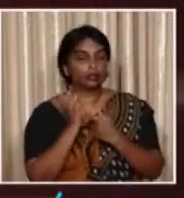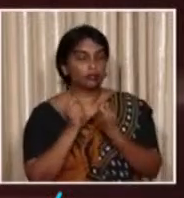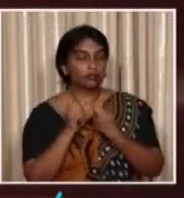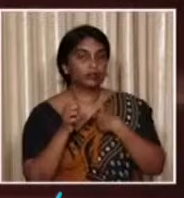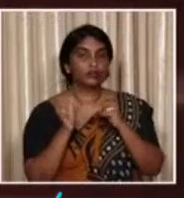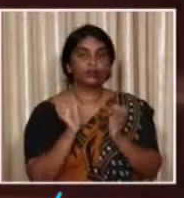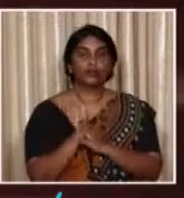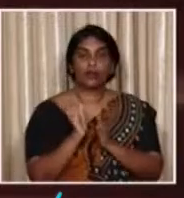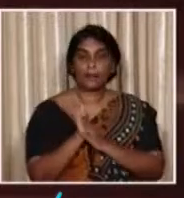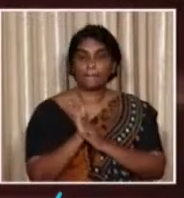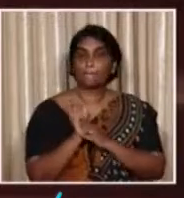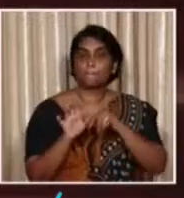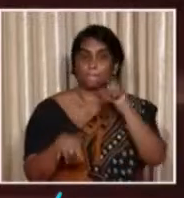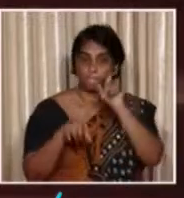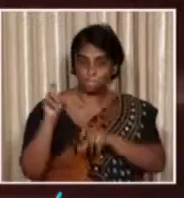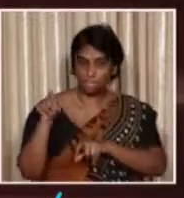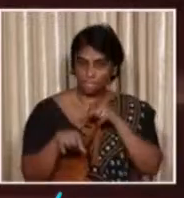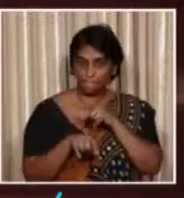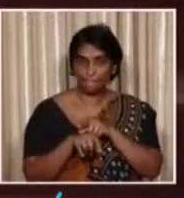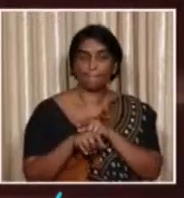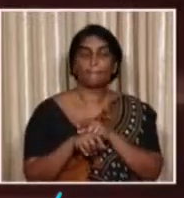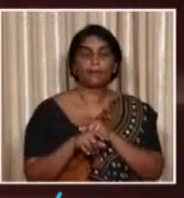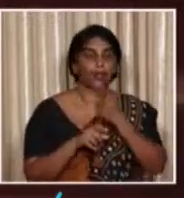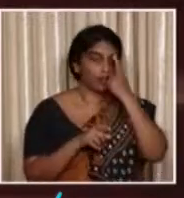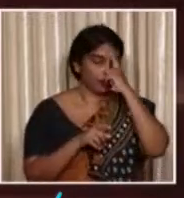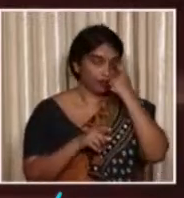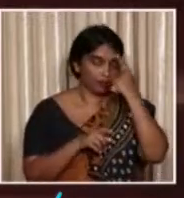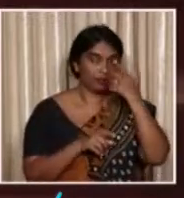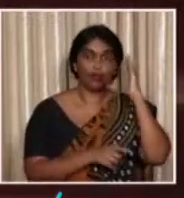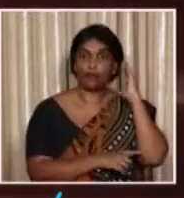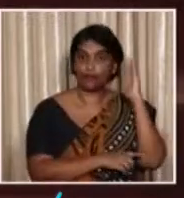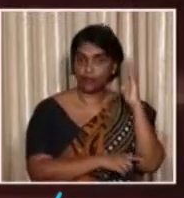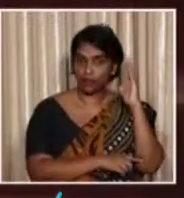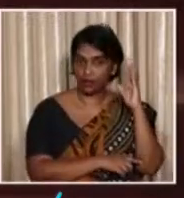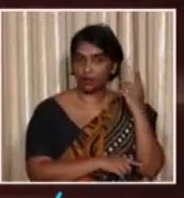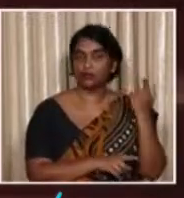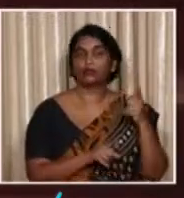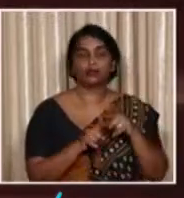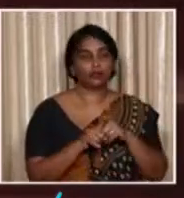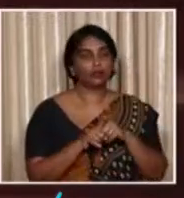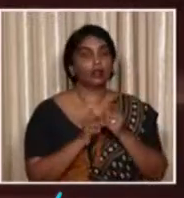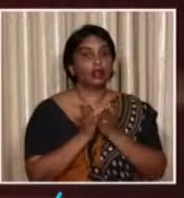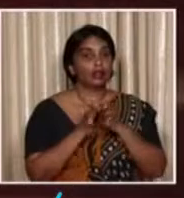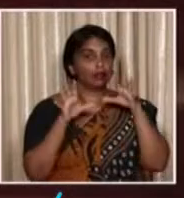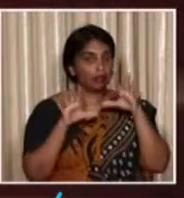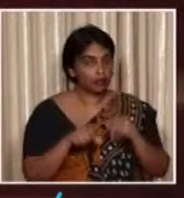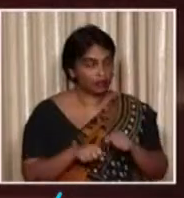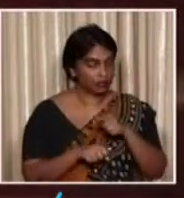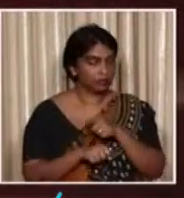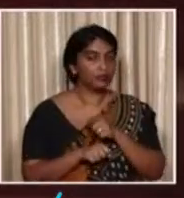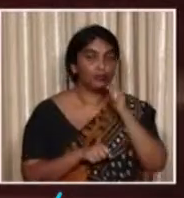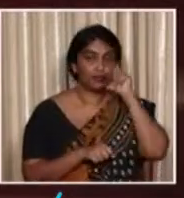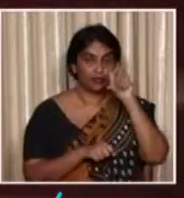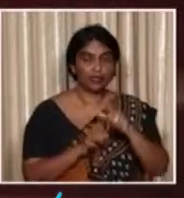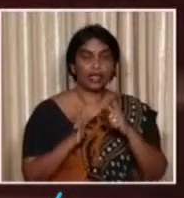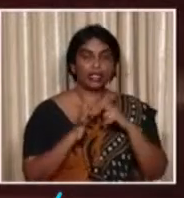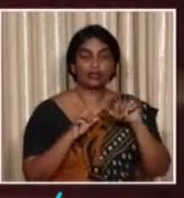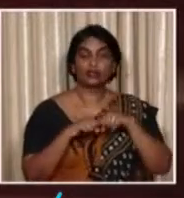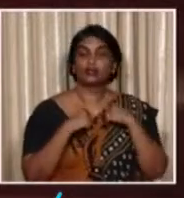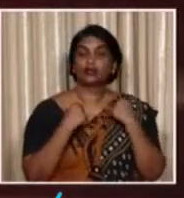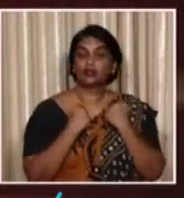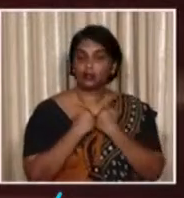පත් කළ කමිටුවේ සමාජිකයන් කතෝලික පියතුමන්ලා අදාළ නැවේ හිමිකරු සහ රක්ෂණ